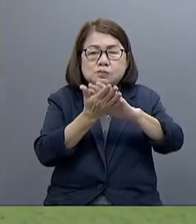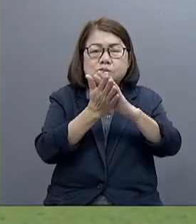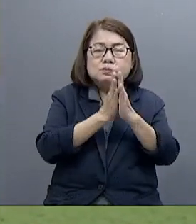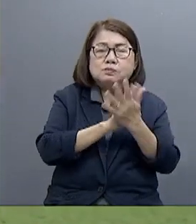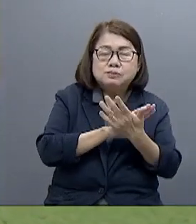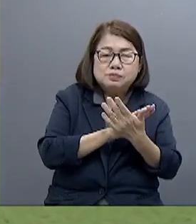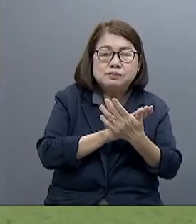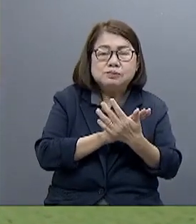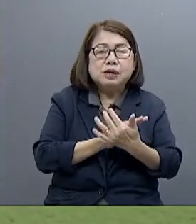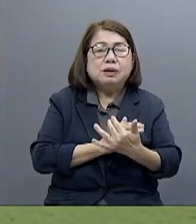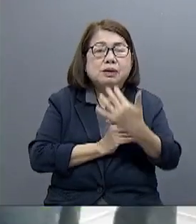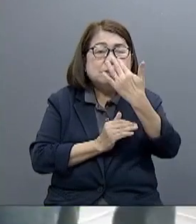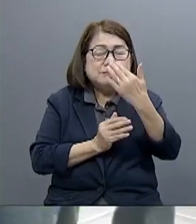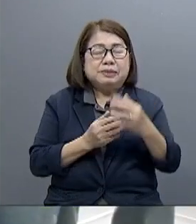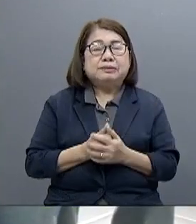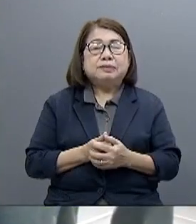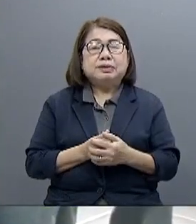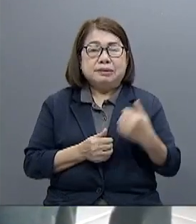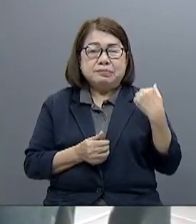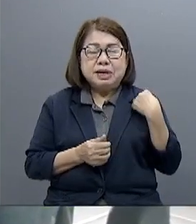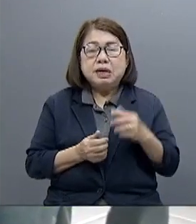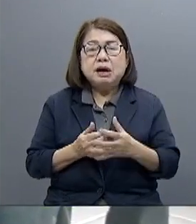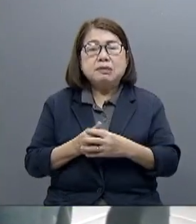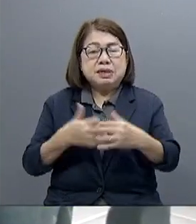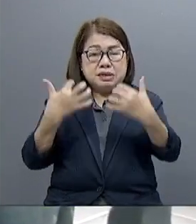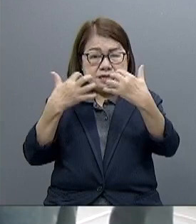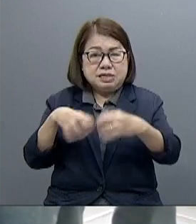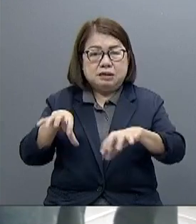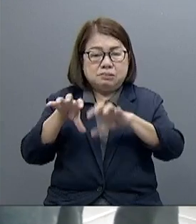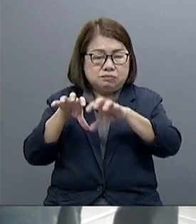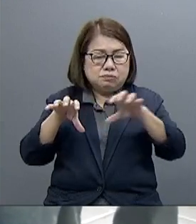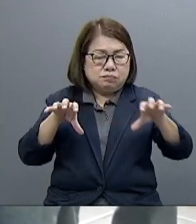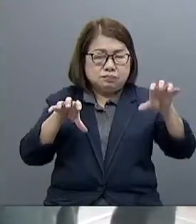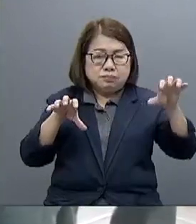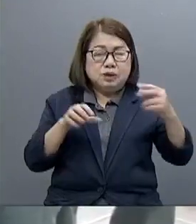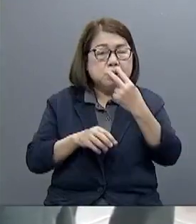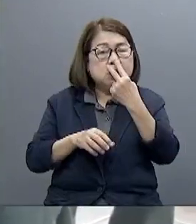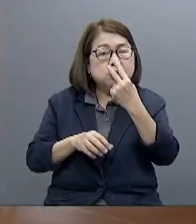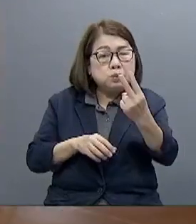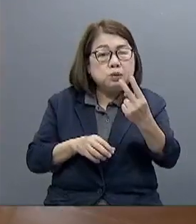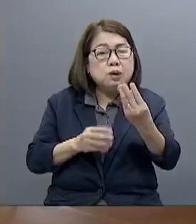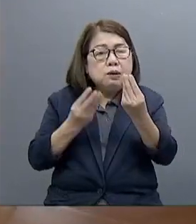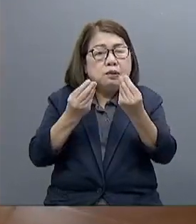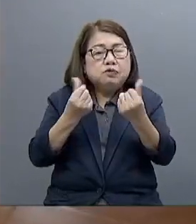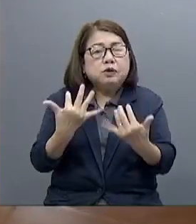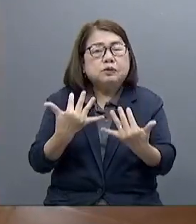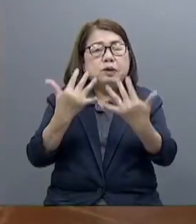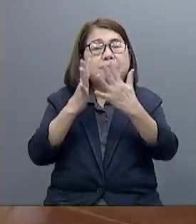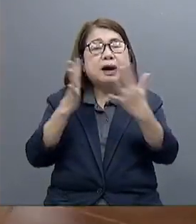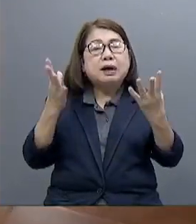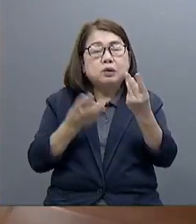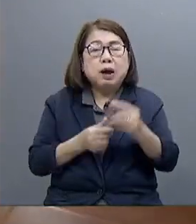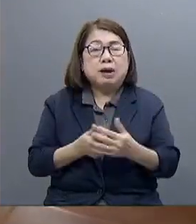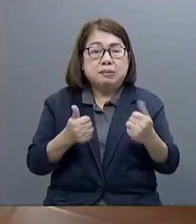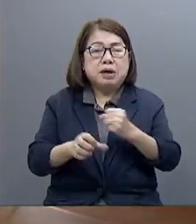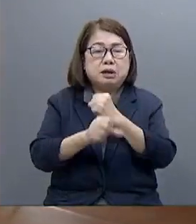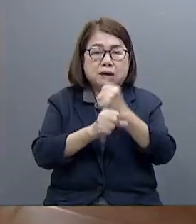พร้อมระบบการวัดค่าฝุ่นด้วยเครื่องดับอยนะครับซึ่งสามารถจะลดค่าฝุ่นได้มากกว่าร้อยละ 50